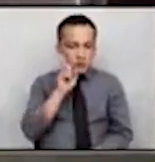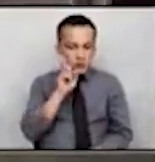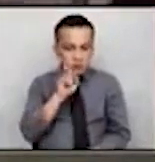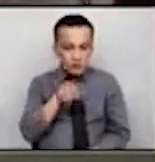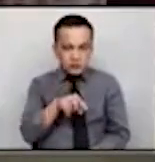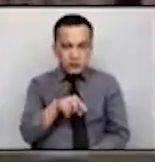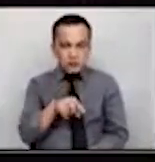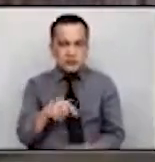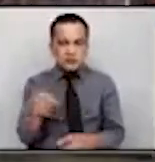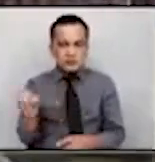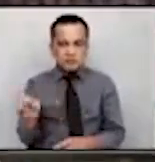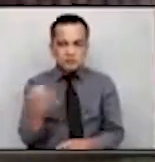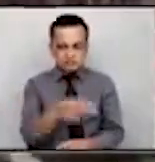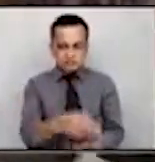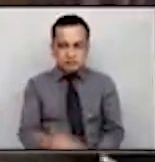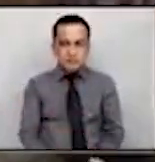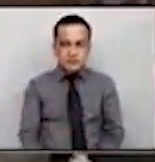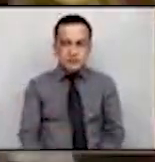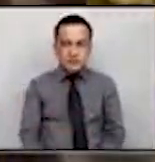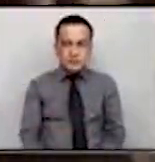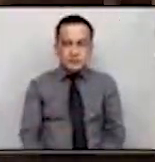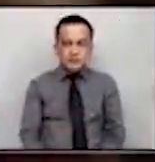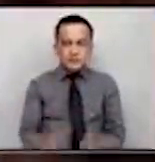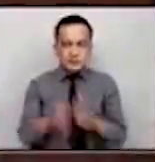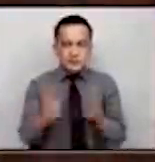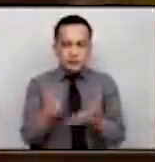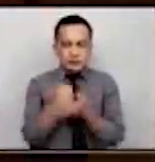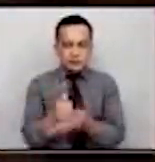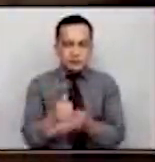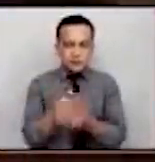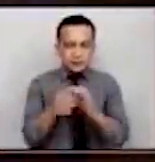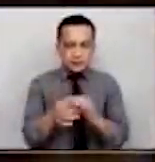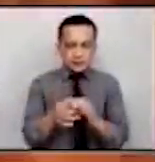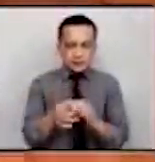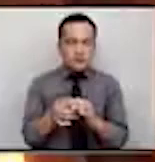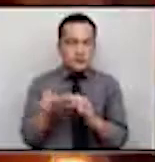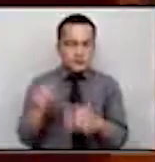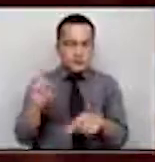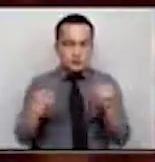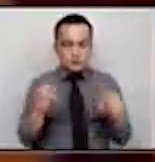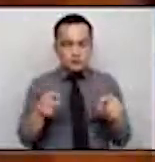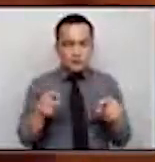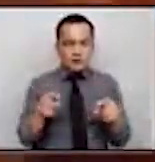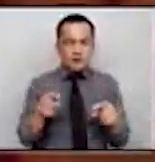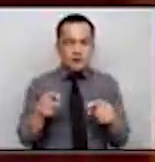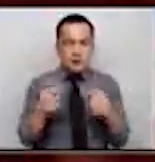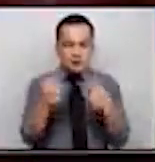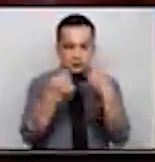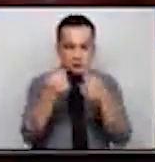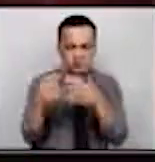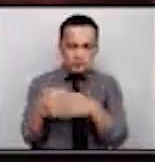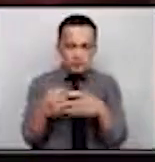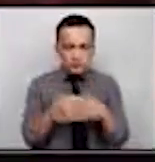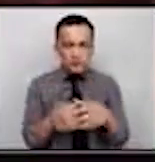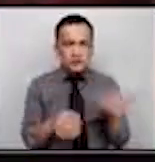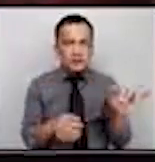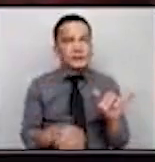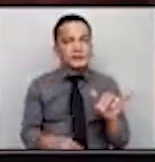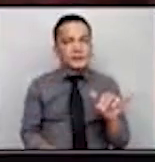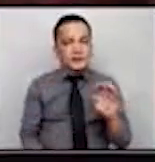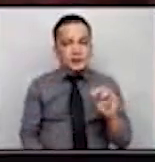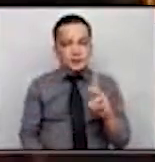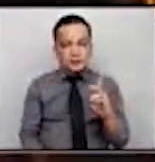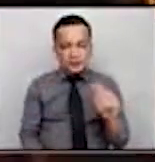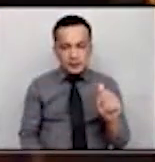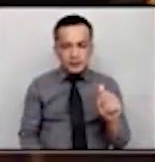naipatupad. Malaking tulong ang naging kooperasyon at koordinasyon ng iba't ibang concerned agencies katulad ng MMDA, BFP,